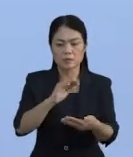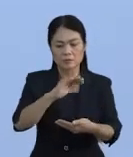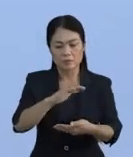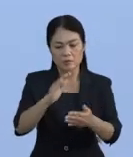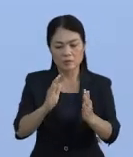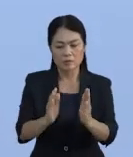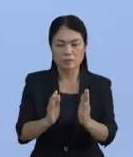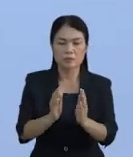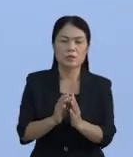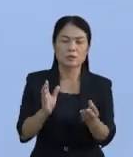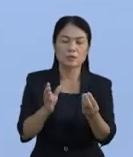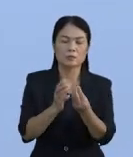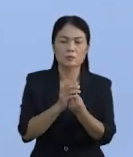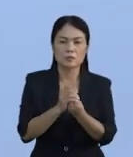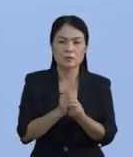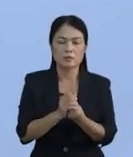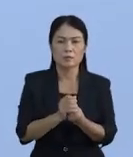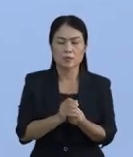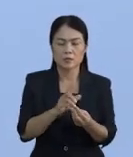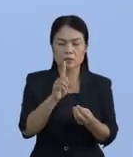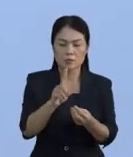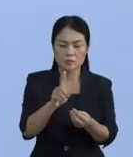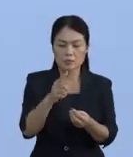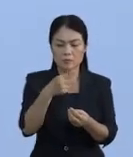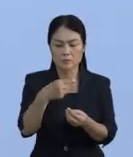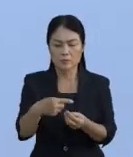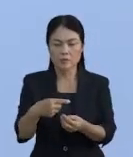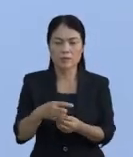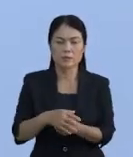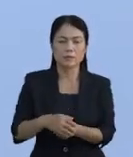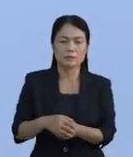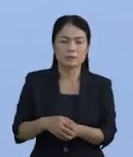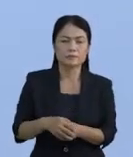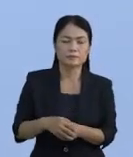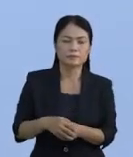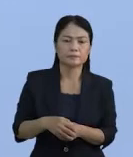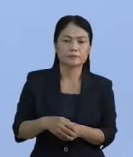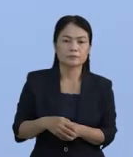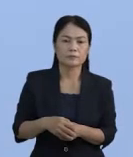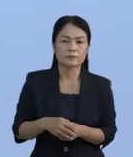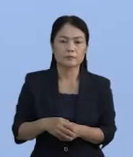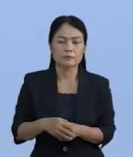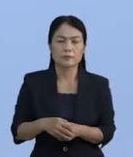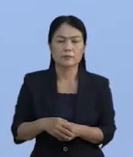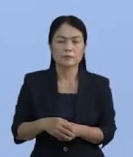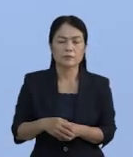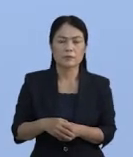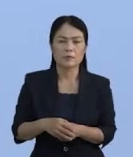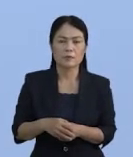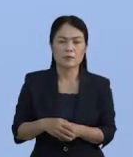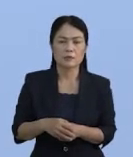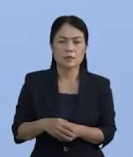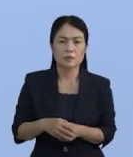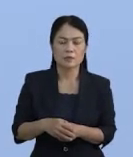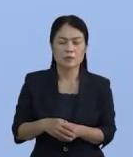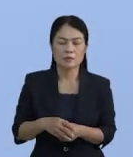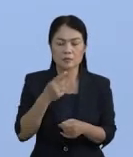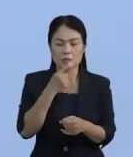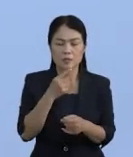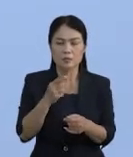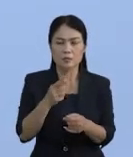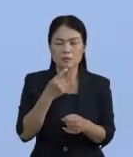cục hạt nó cứ chùm nuốt muối muối poan và muối poan và muối poan cục tôi tôi như anh chẳng dướng sau đó mất